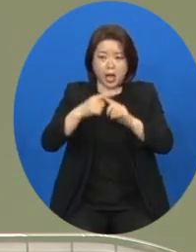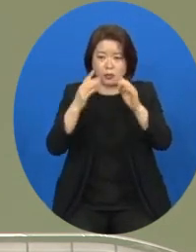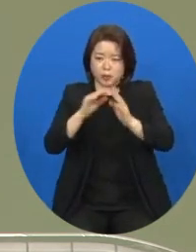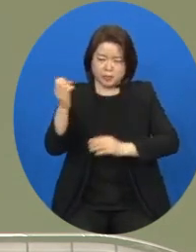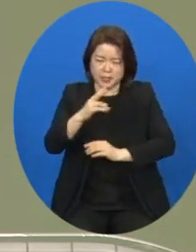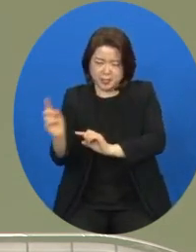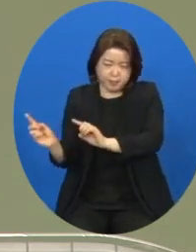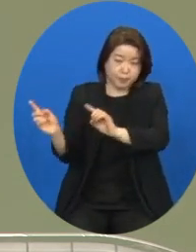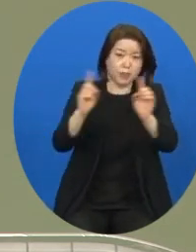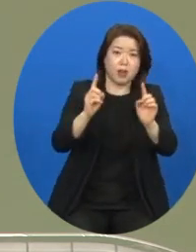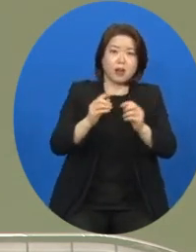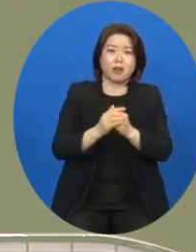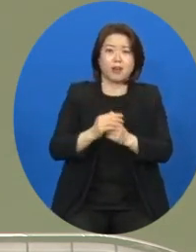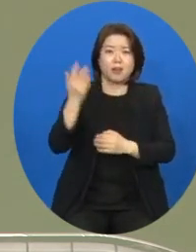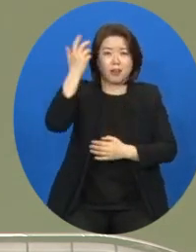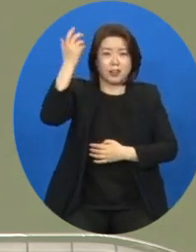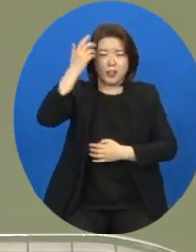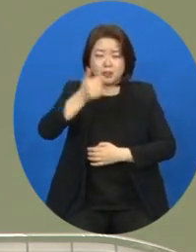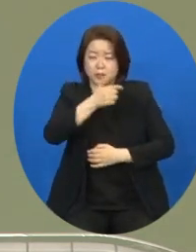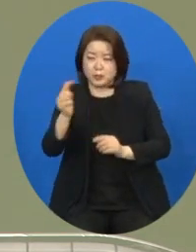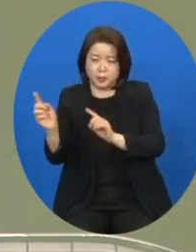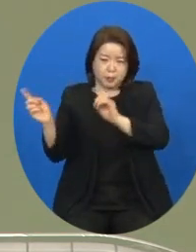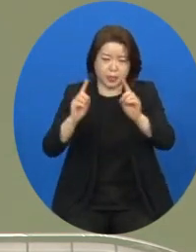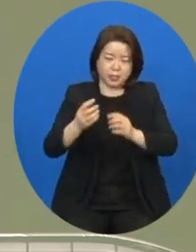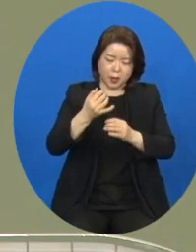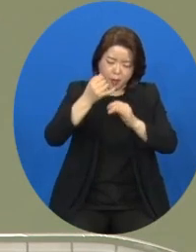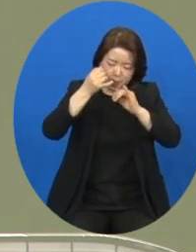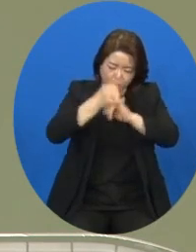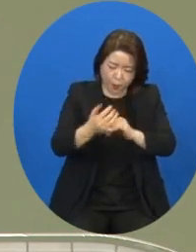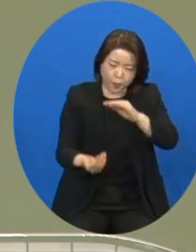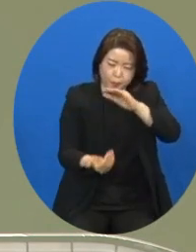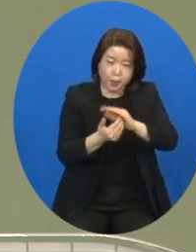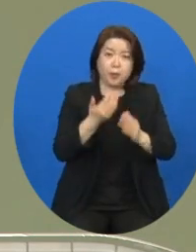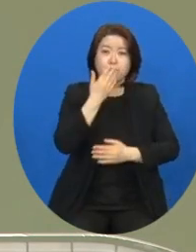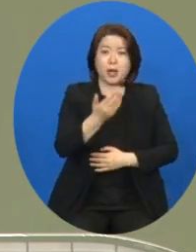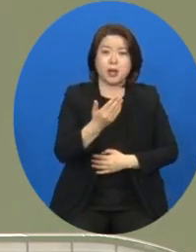살리신다. 영적 대각성은 반드시 일어나게 돼 있다.